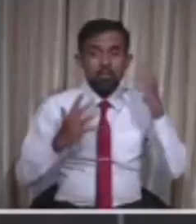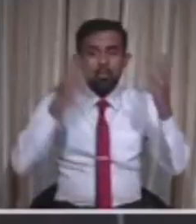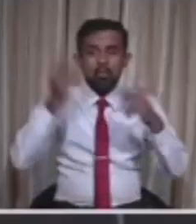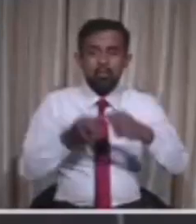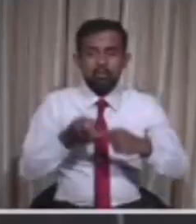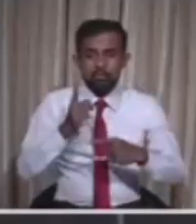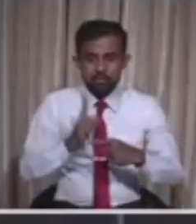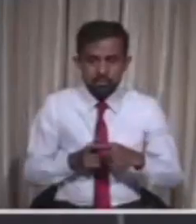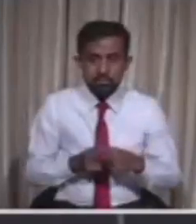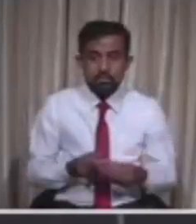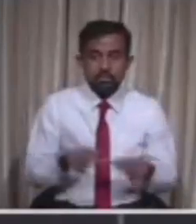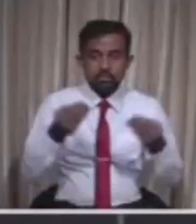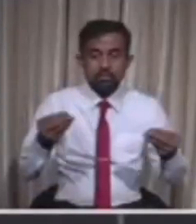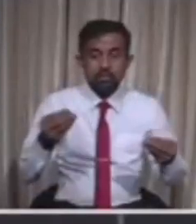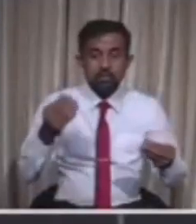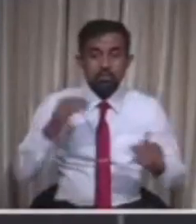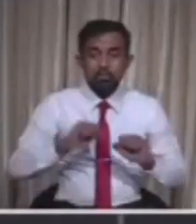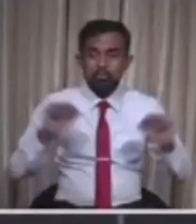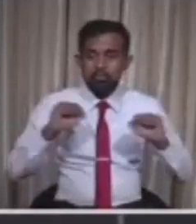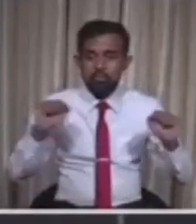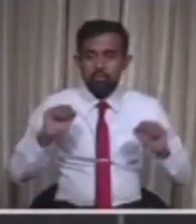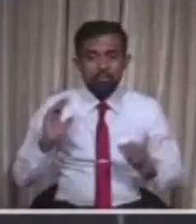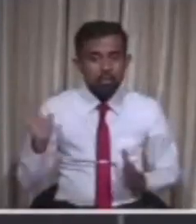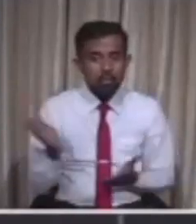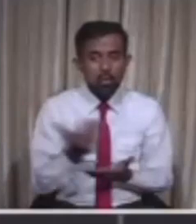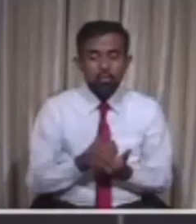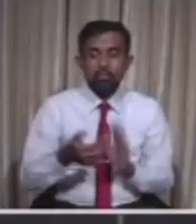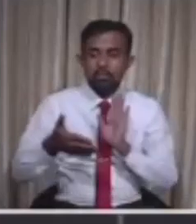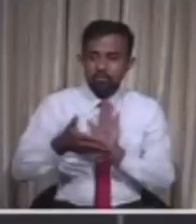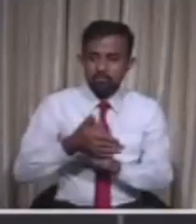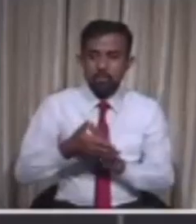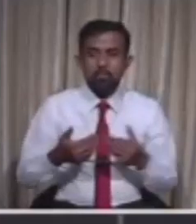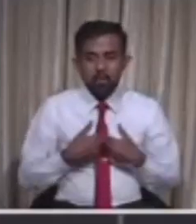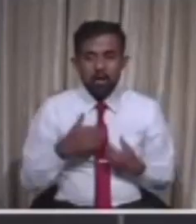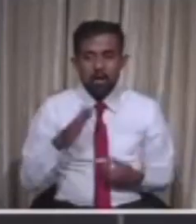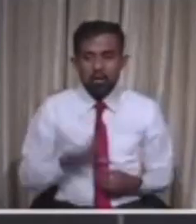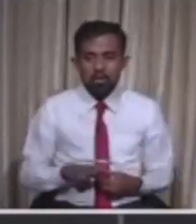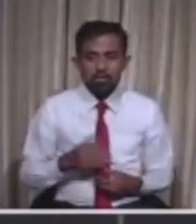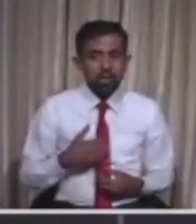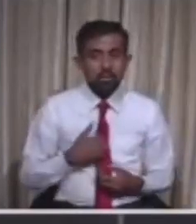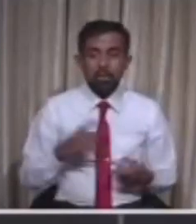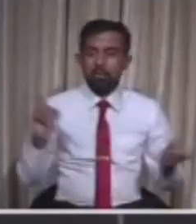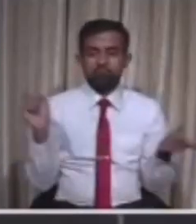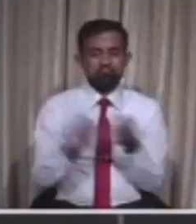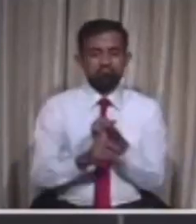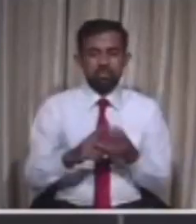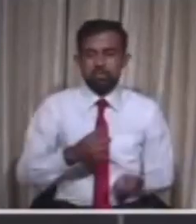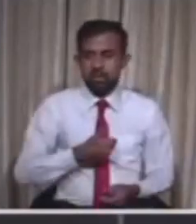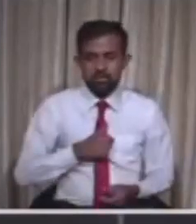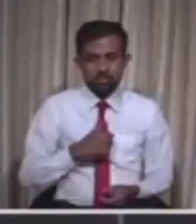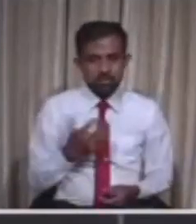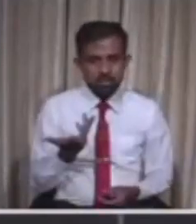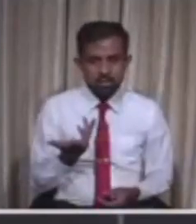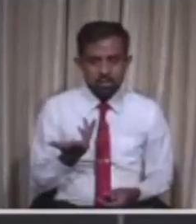ආදර්ශයක් වෙමින් මේ ජනතා අරගලය කරපු සියලු දෙනා සමග ඉන්නවා නමුත් අපි ප්‍රචණ්ඩත්වයේ හෙලා දකිනවා